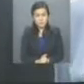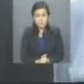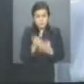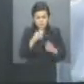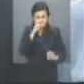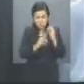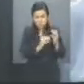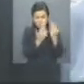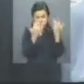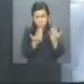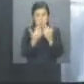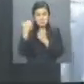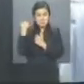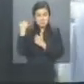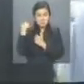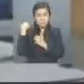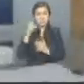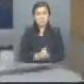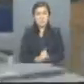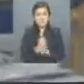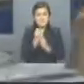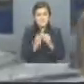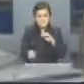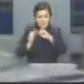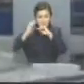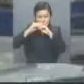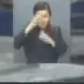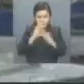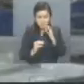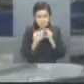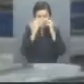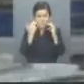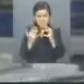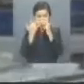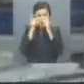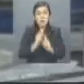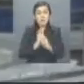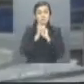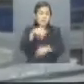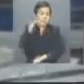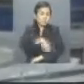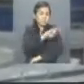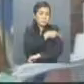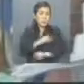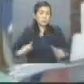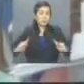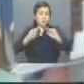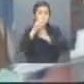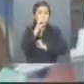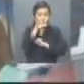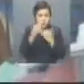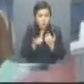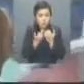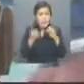ในสัปดาห์นี้คาดว่าจะเพิ่มมากขึ้นนะครับ ข้อมูลของกระทรวงสาธารณสุขระบุว่าหลังเกิดปัญหาหม